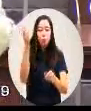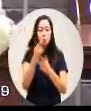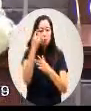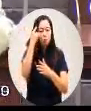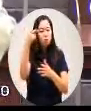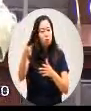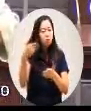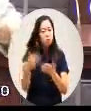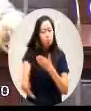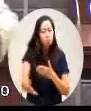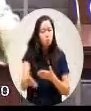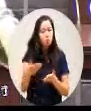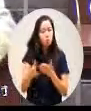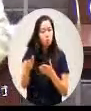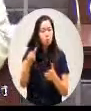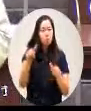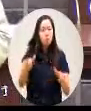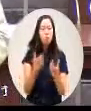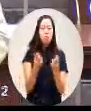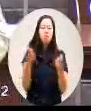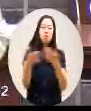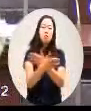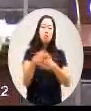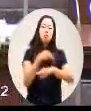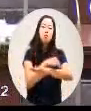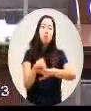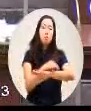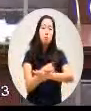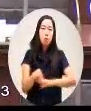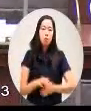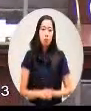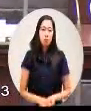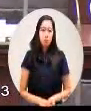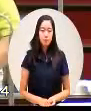因为这是一个通案。